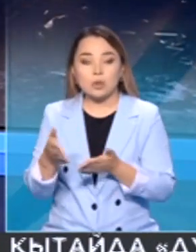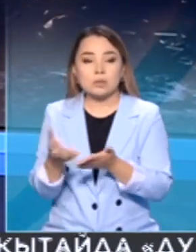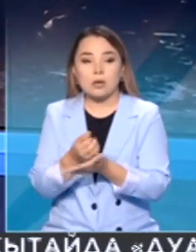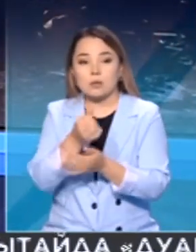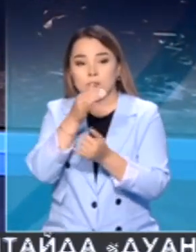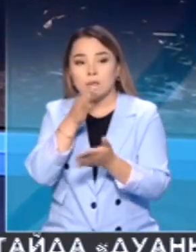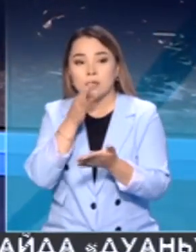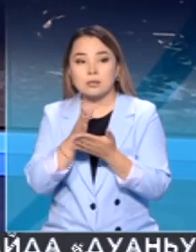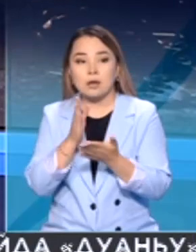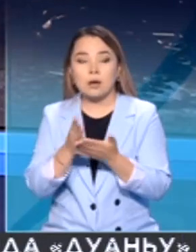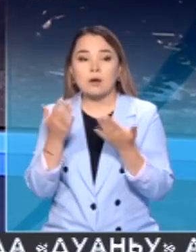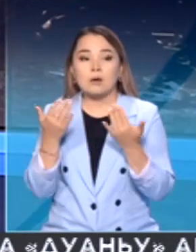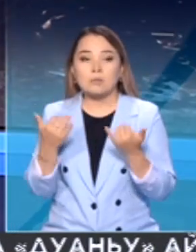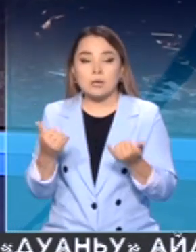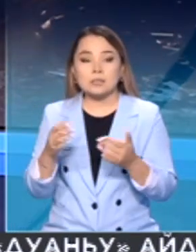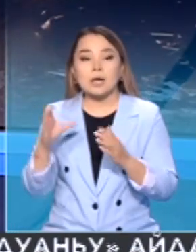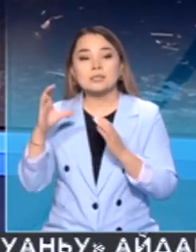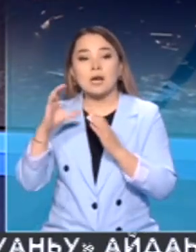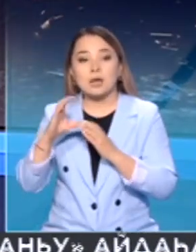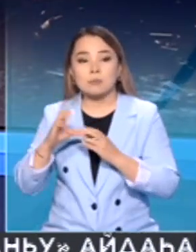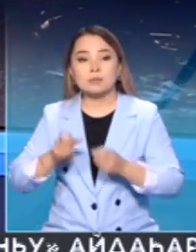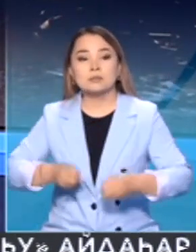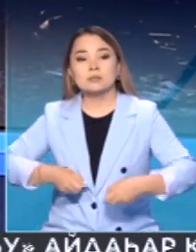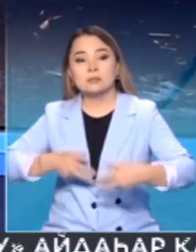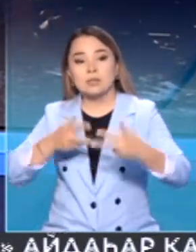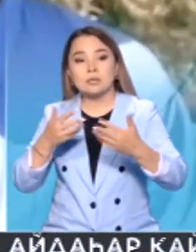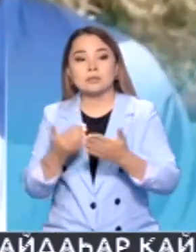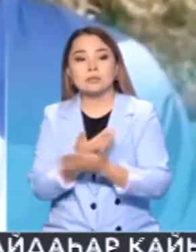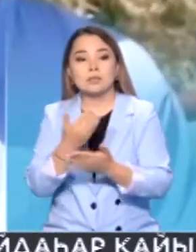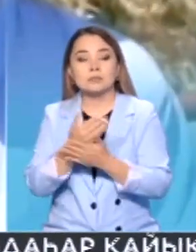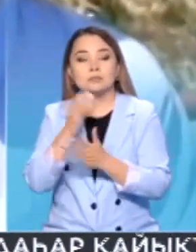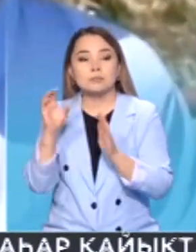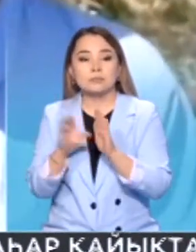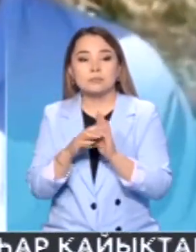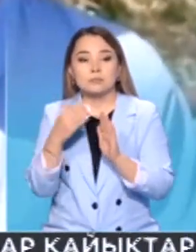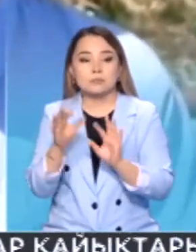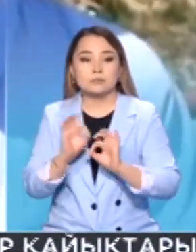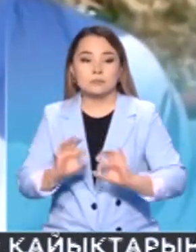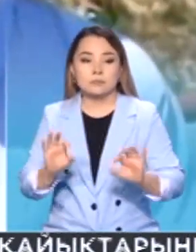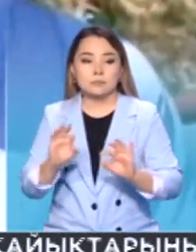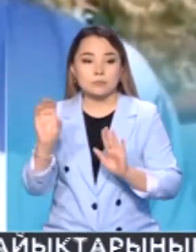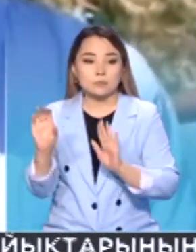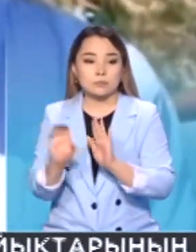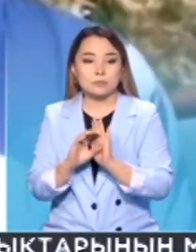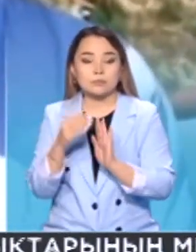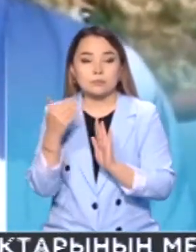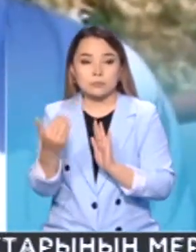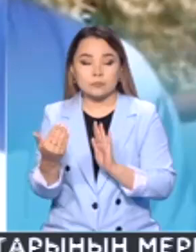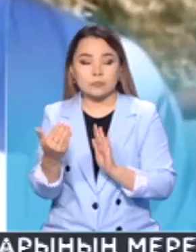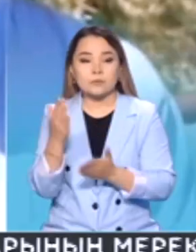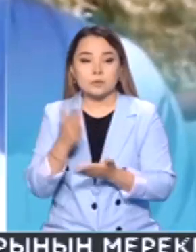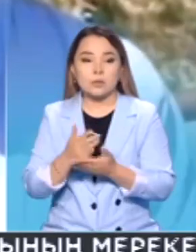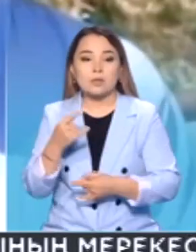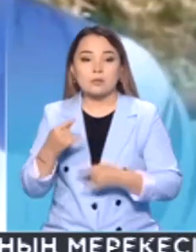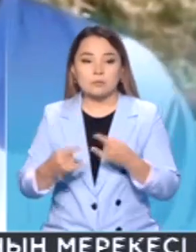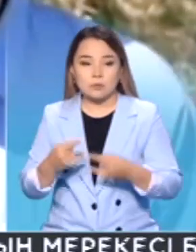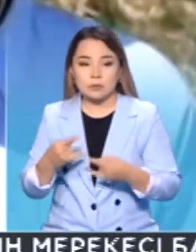жатыр. Соңғы мәліметтерді скайп арқылы тікелей эфирге қосылған әріптесім Аягөз Оралбайқызы айтып берсін. Аягөз,